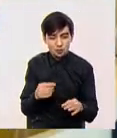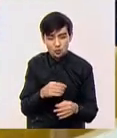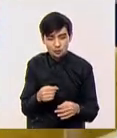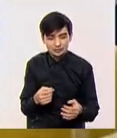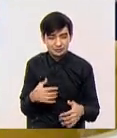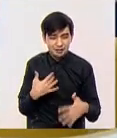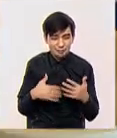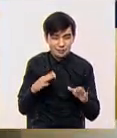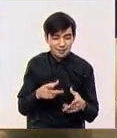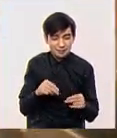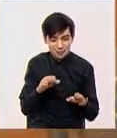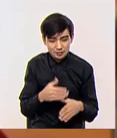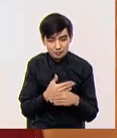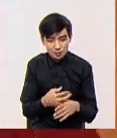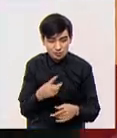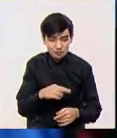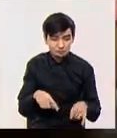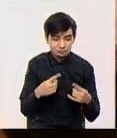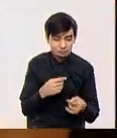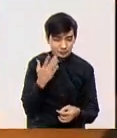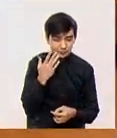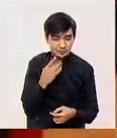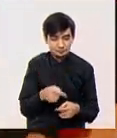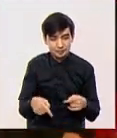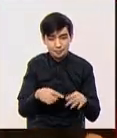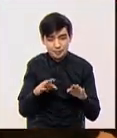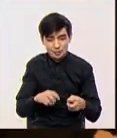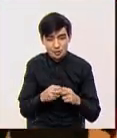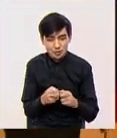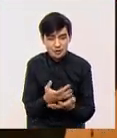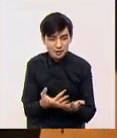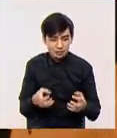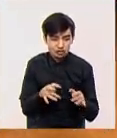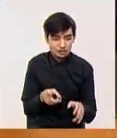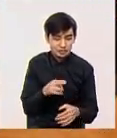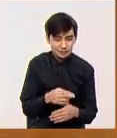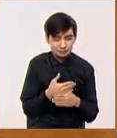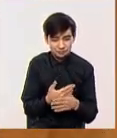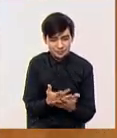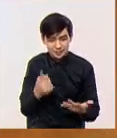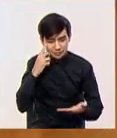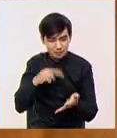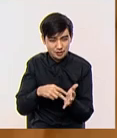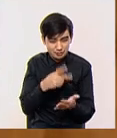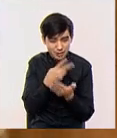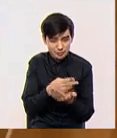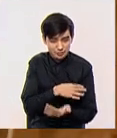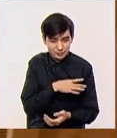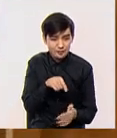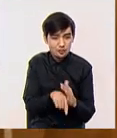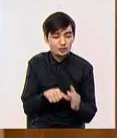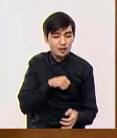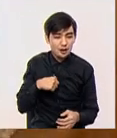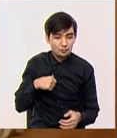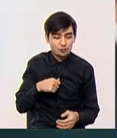қорғалған топтарына әлеуметтік қолдау көрсетер, қоғамның өзекті мәселелерін шешуге септігі тиер түрлі жобаларын ұсынған. Солардың ішінен